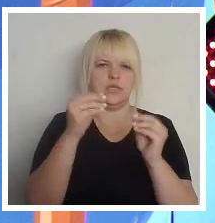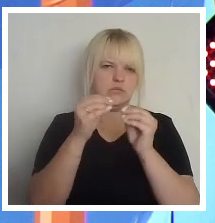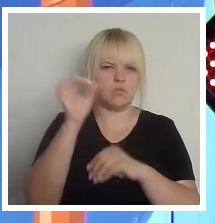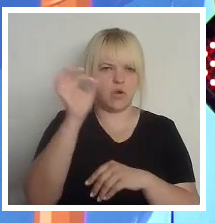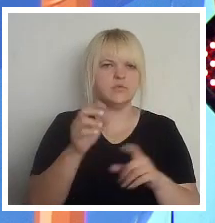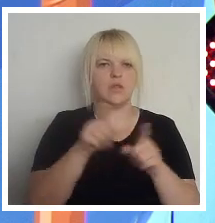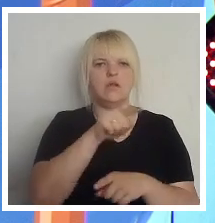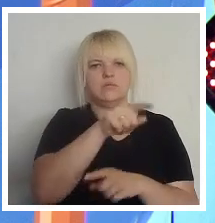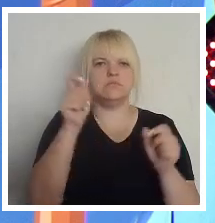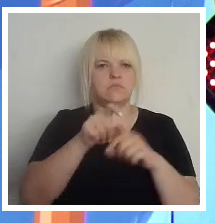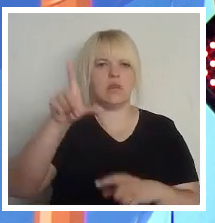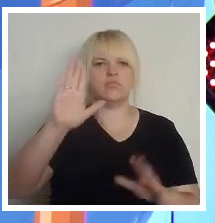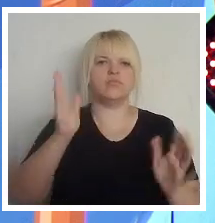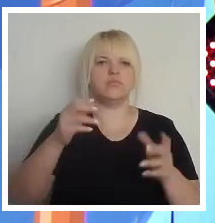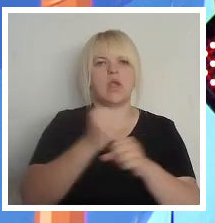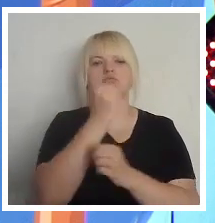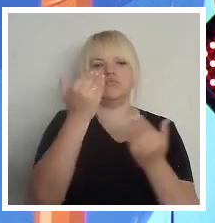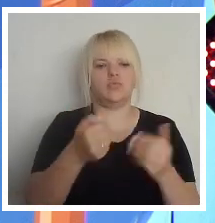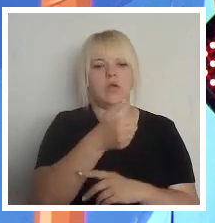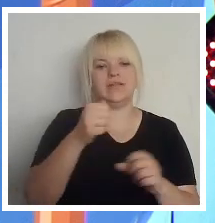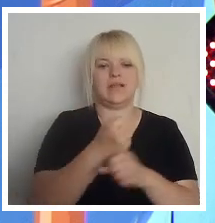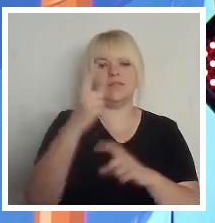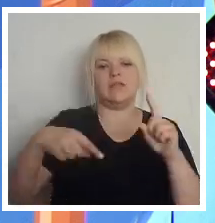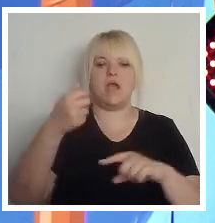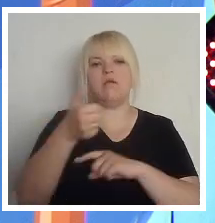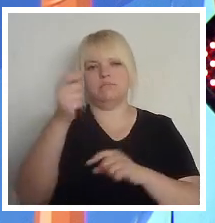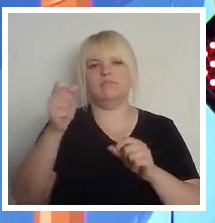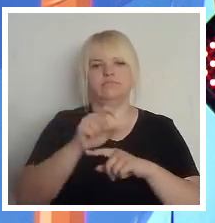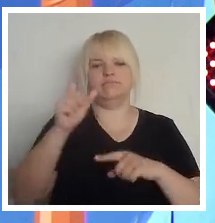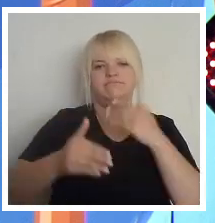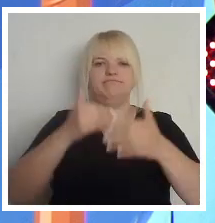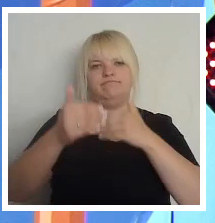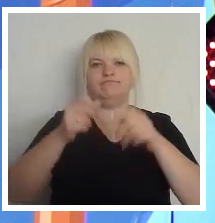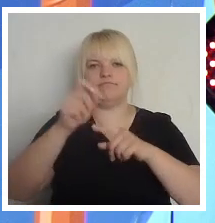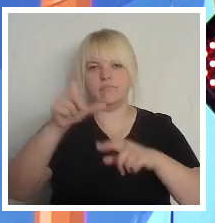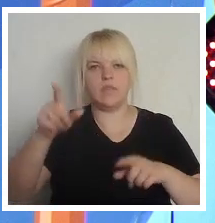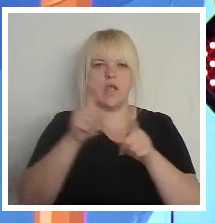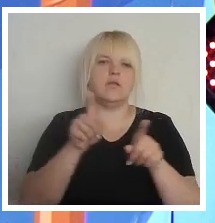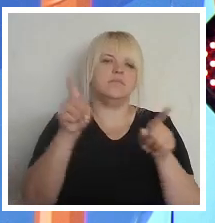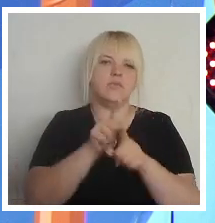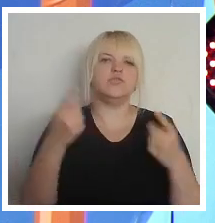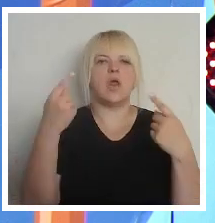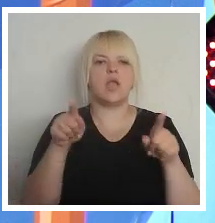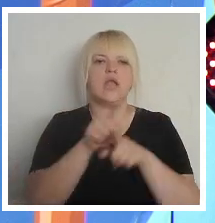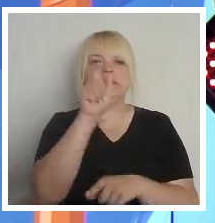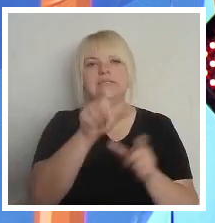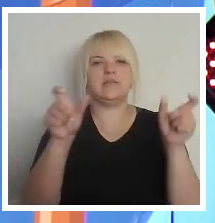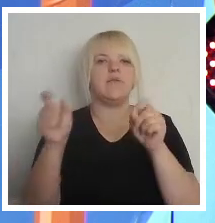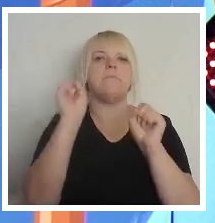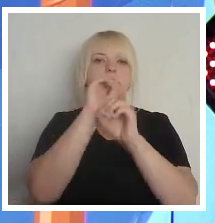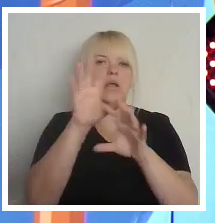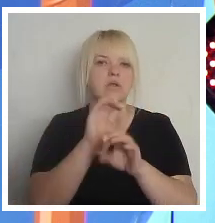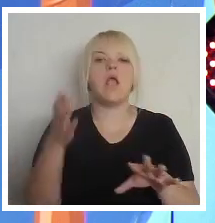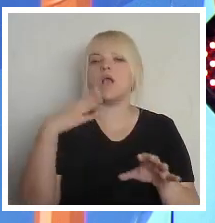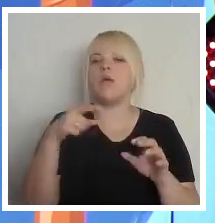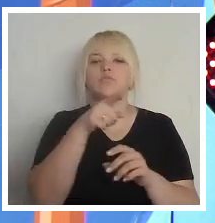tas palielināsies gan šogad, gan nākamgad pakāpeniski. Vienlaikus regulāri skaidrojot cilvēkiem, ko tas nozīmē, kāpēc mēs